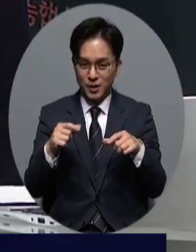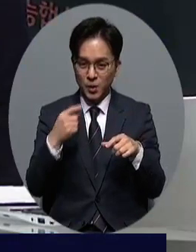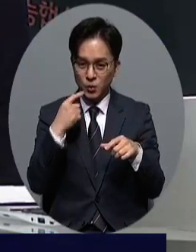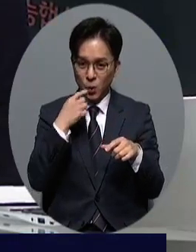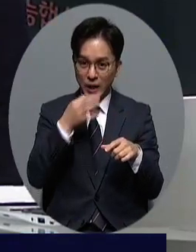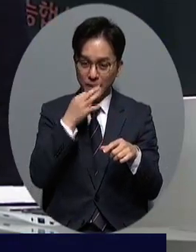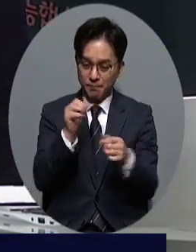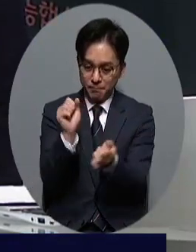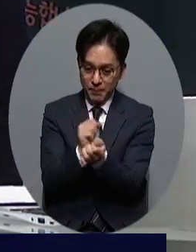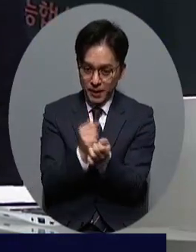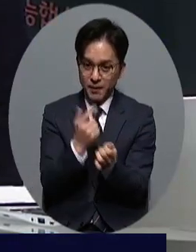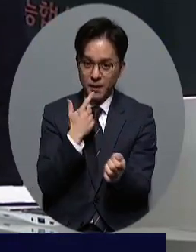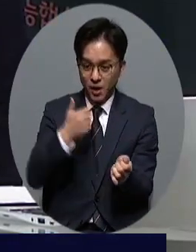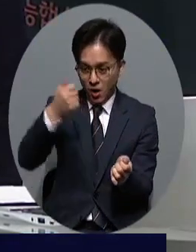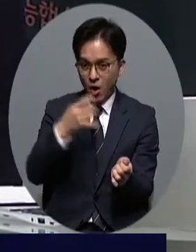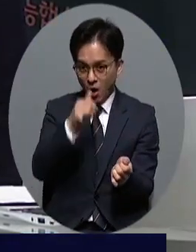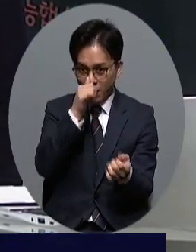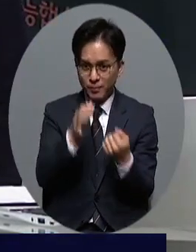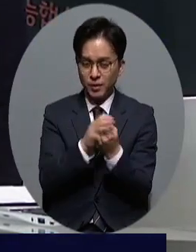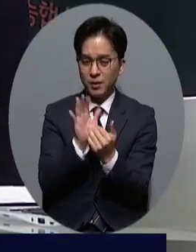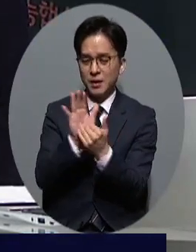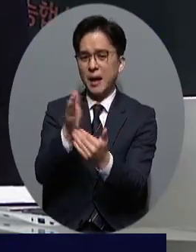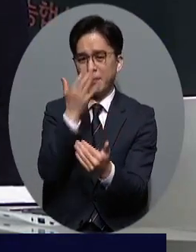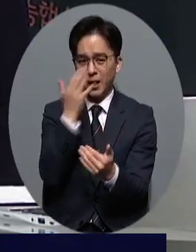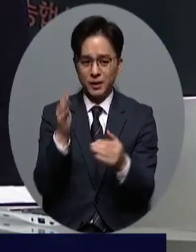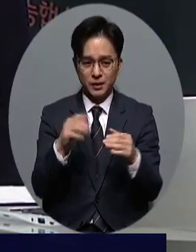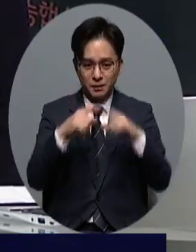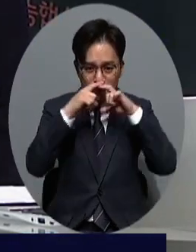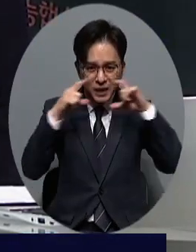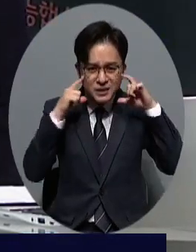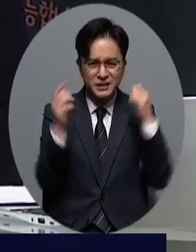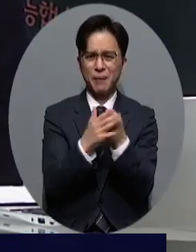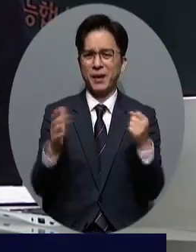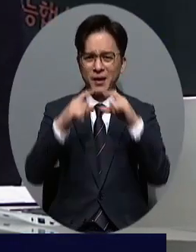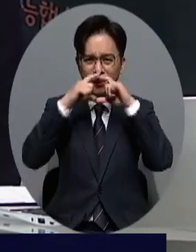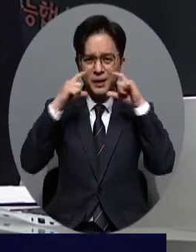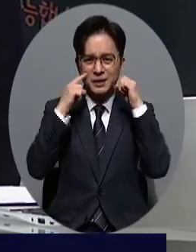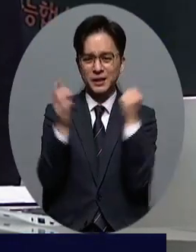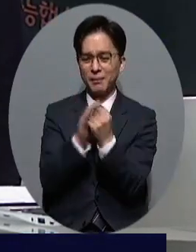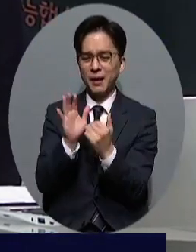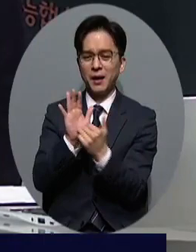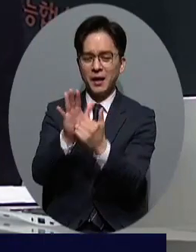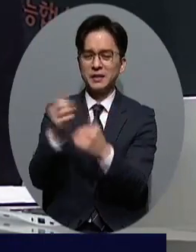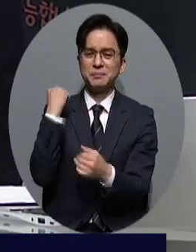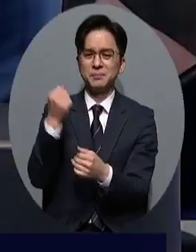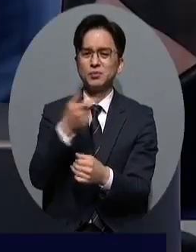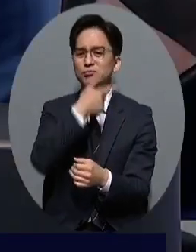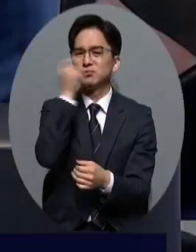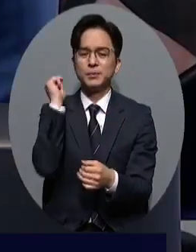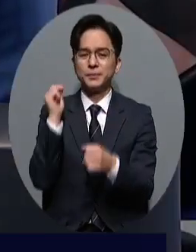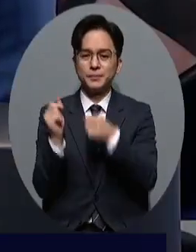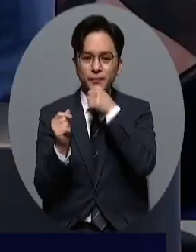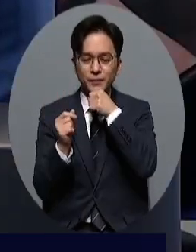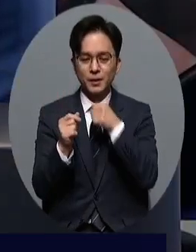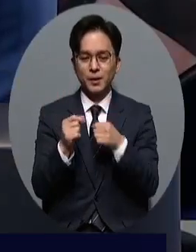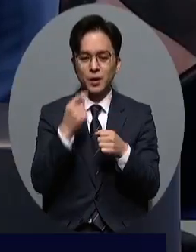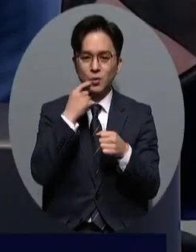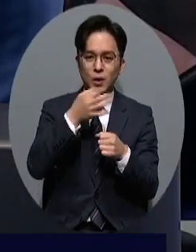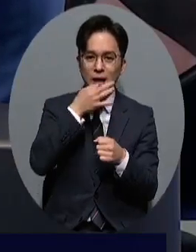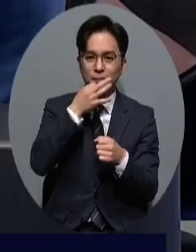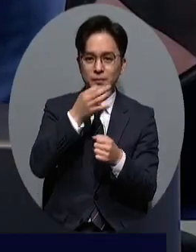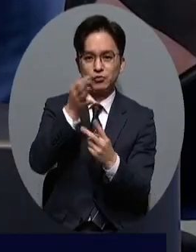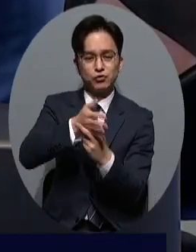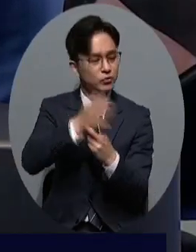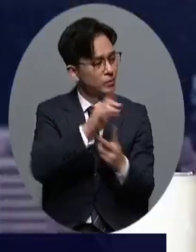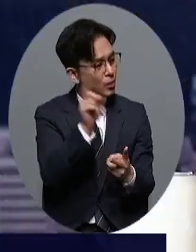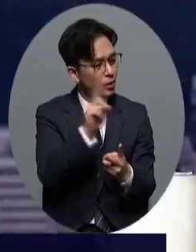빠르기도 빠르고 독성도 또 그만큼 강하다 이렇게 이야기하는 전문가들도 있거든요. 우리가 독감은 A형과 B형으로 나뉩니다. 예. 네.